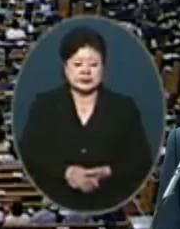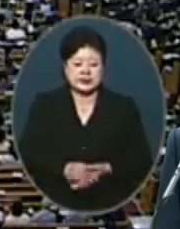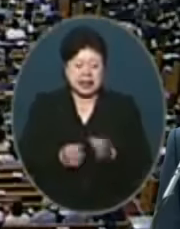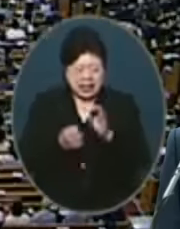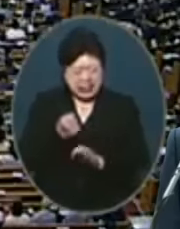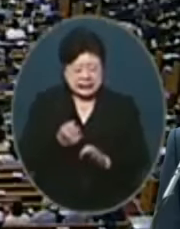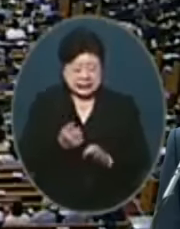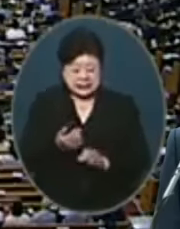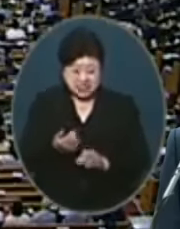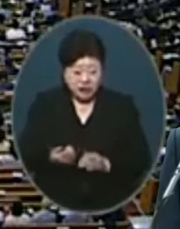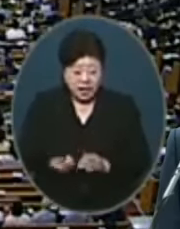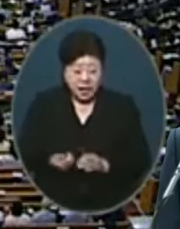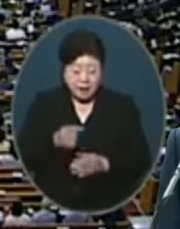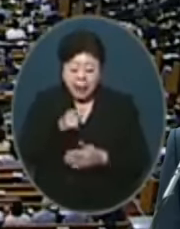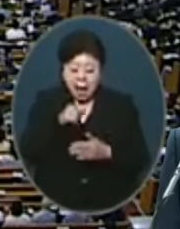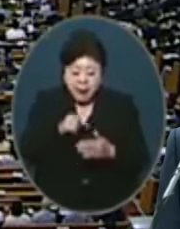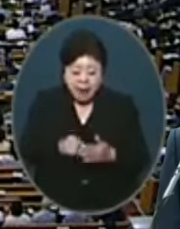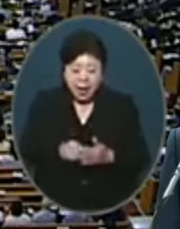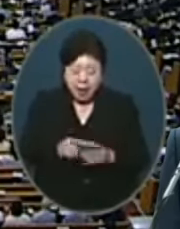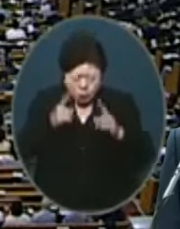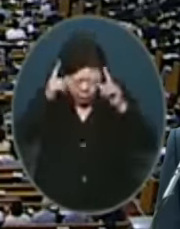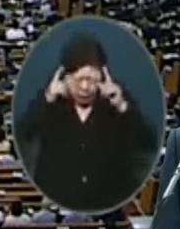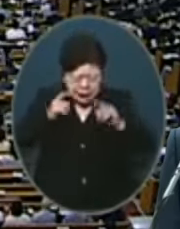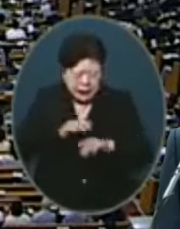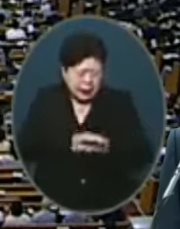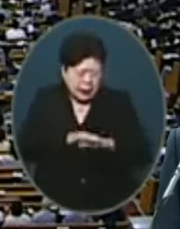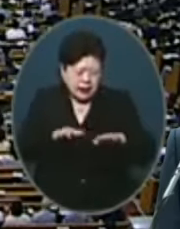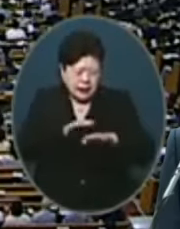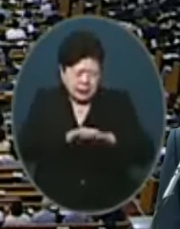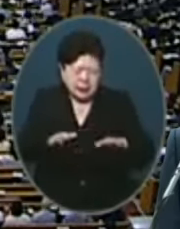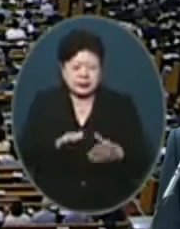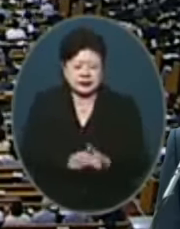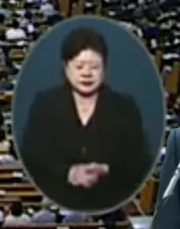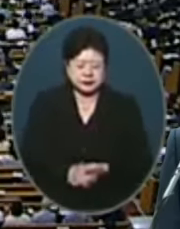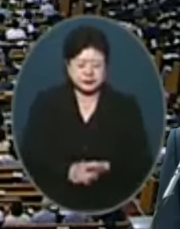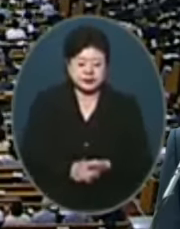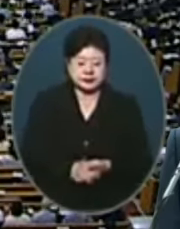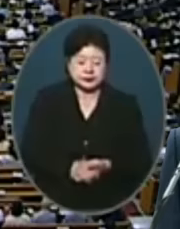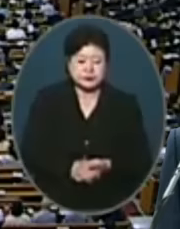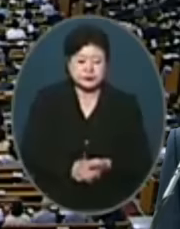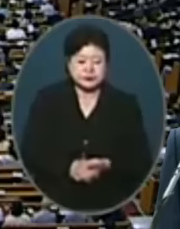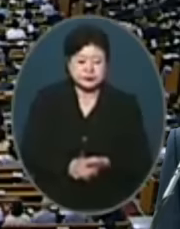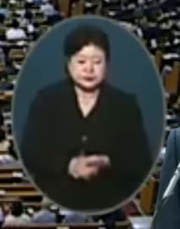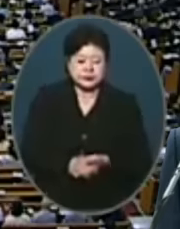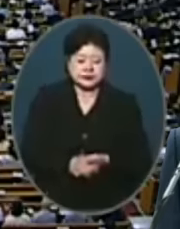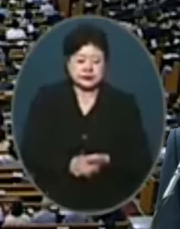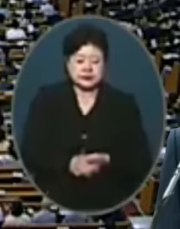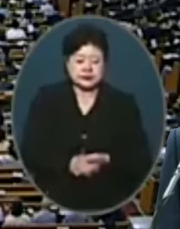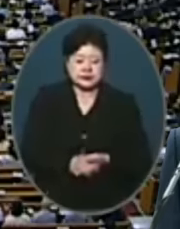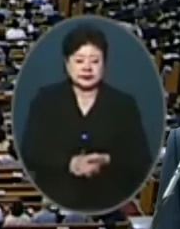해지기 전에 마음의 정리를 하라는 것입니다.